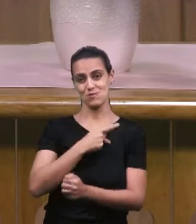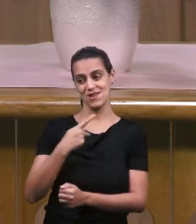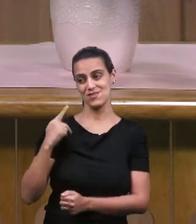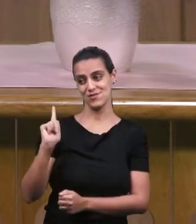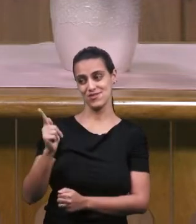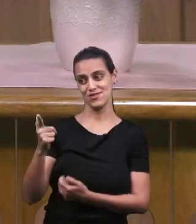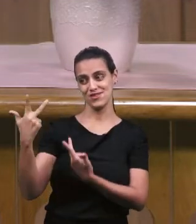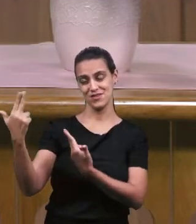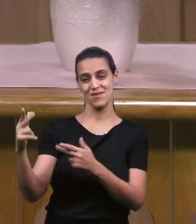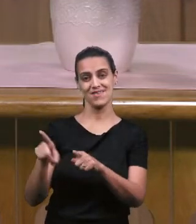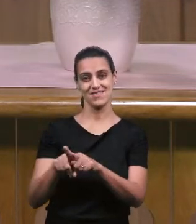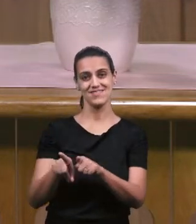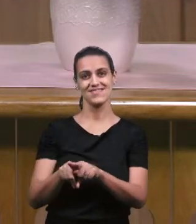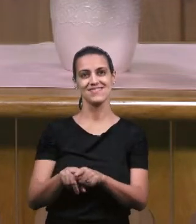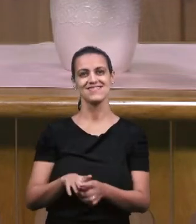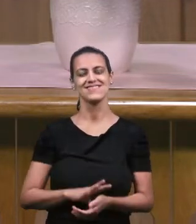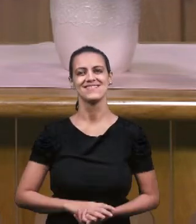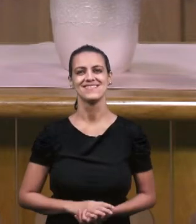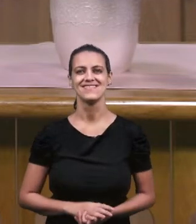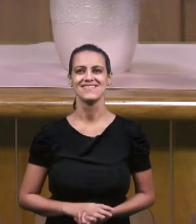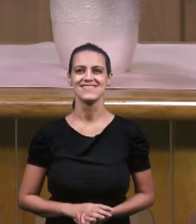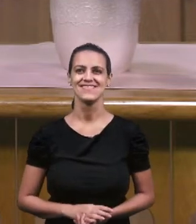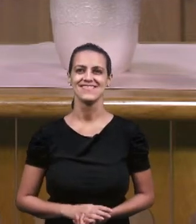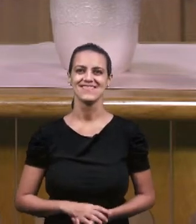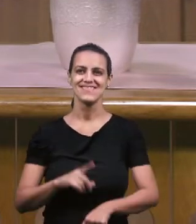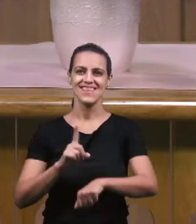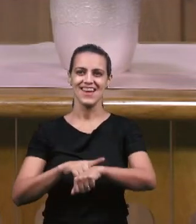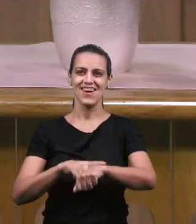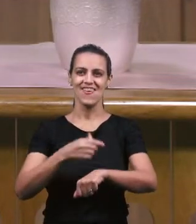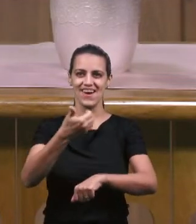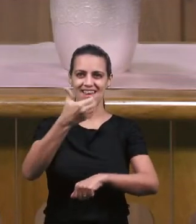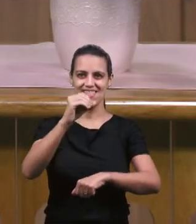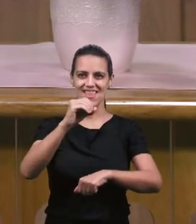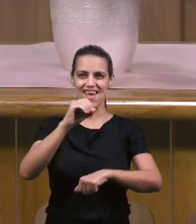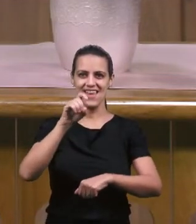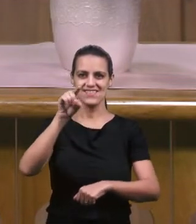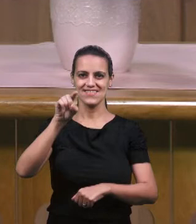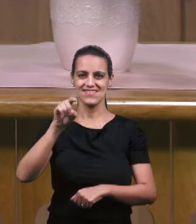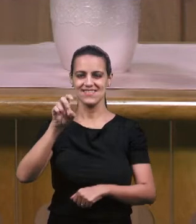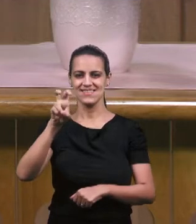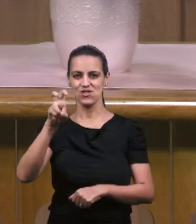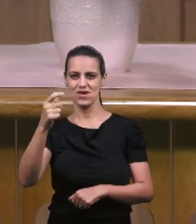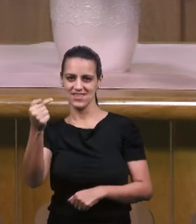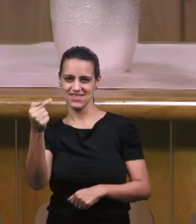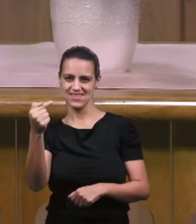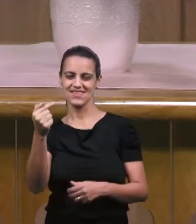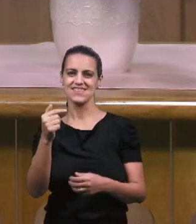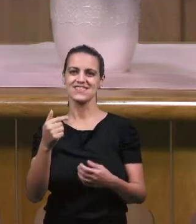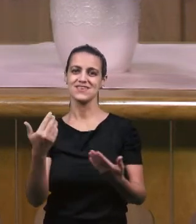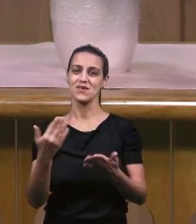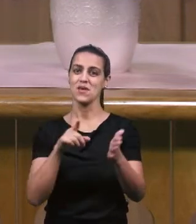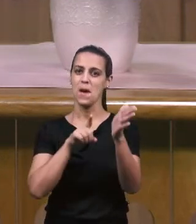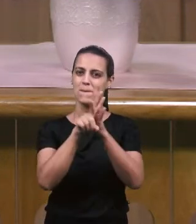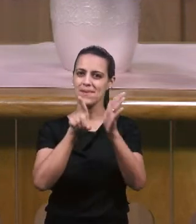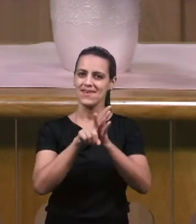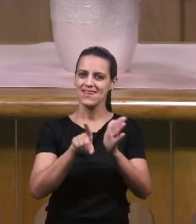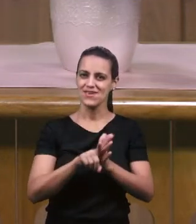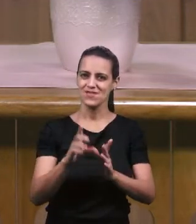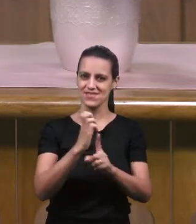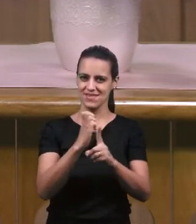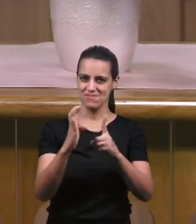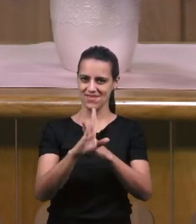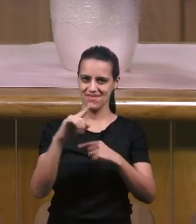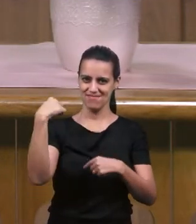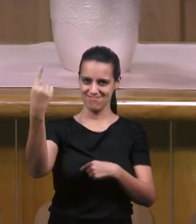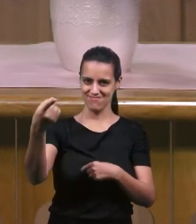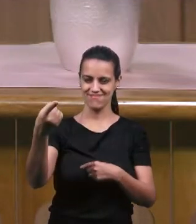Nous parlons ici en direct, c'est 10h57 au Brésil, et nous allons passer aux questions de la prochaine école biblique dominicale.